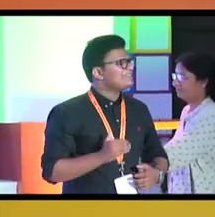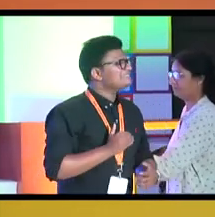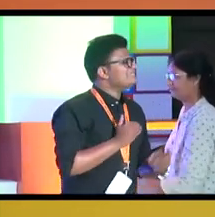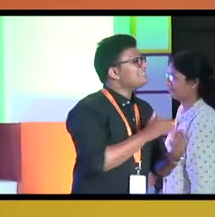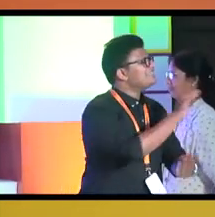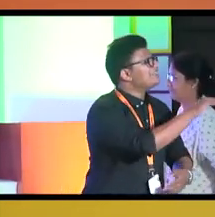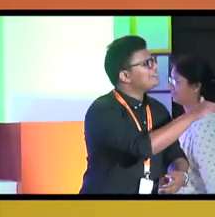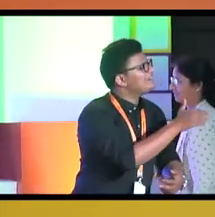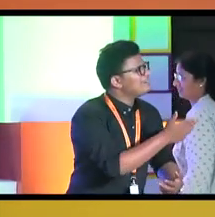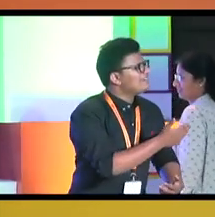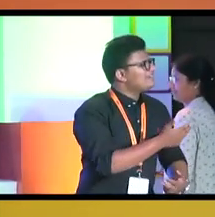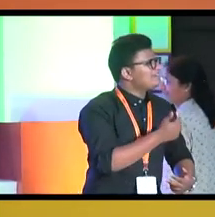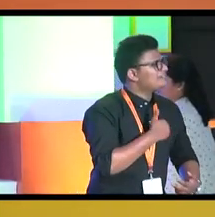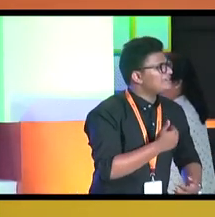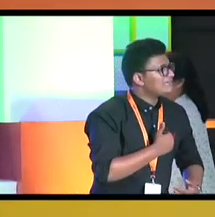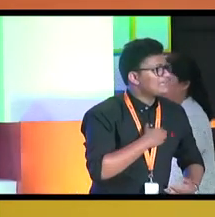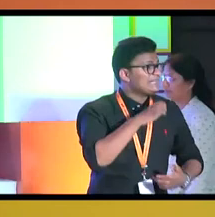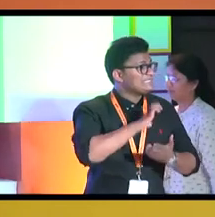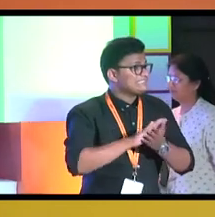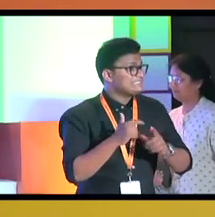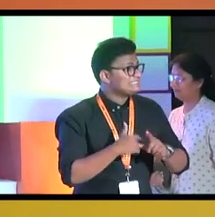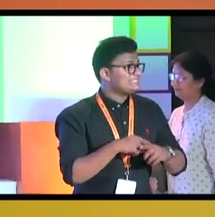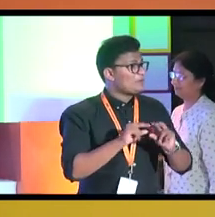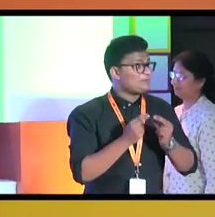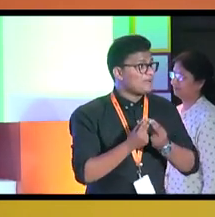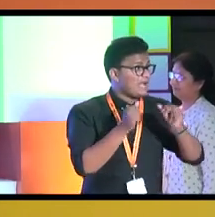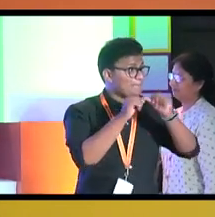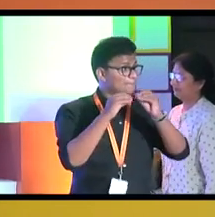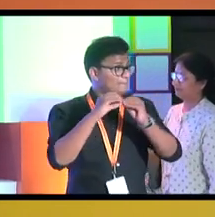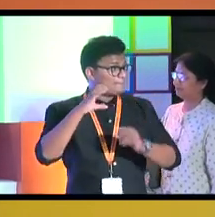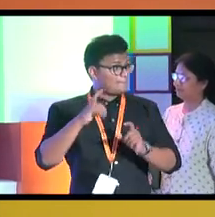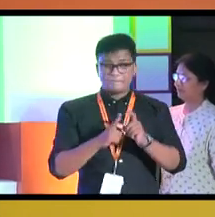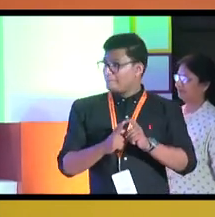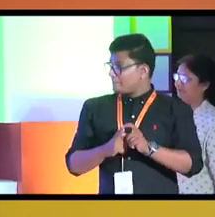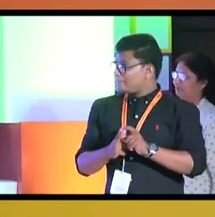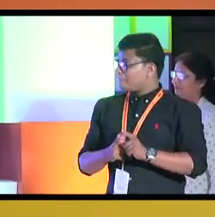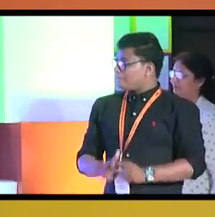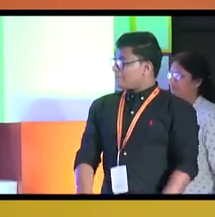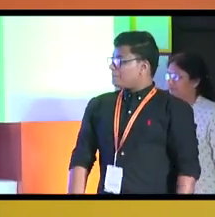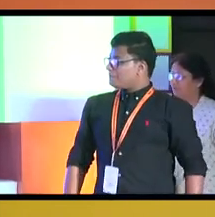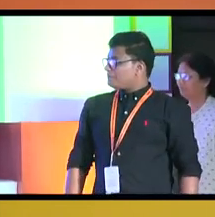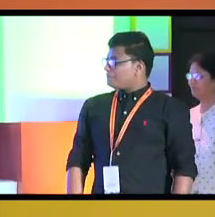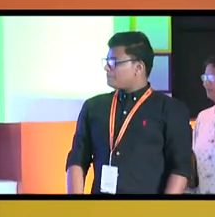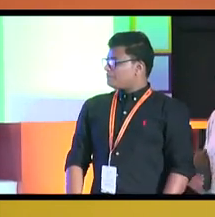मैं आपको चील ग्रुप की ABCD बताऊंगा. गणेश थोड़ा आगे बढ़ जाएंगे बेटे.